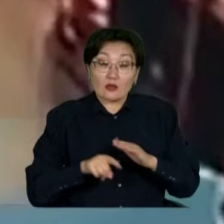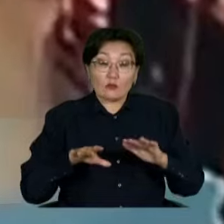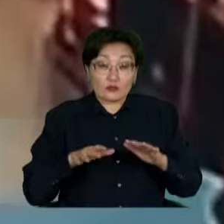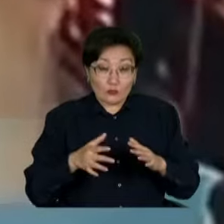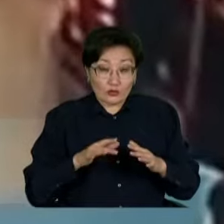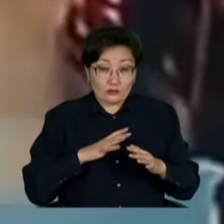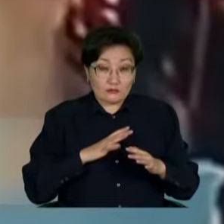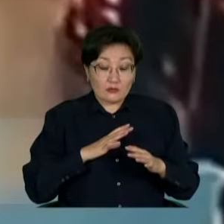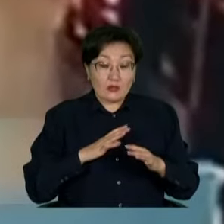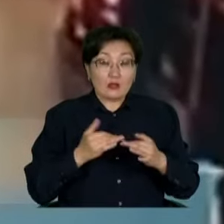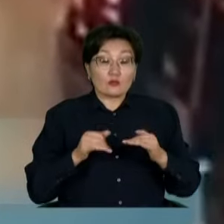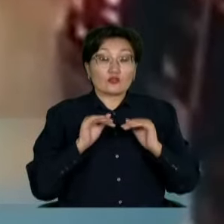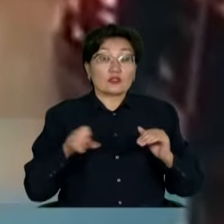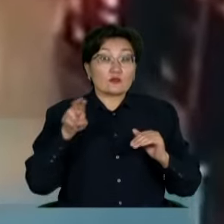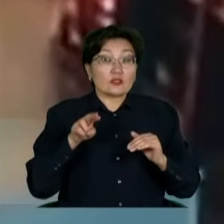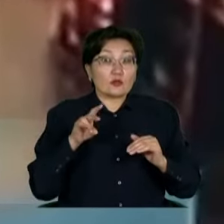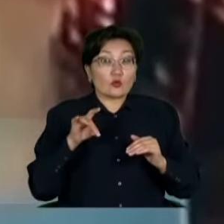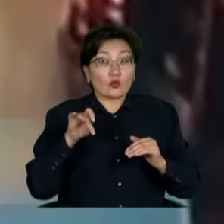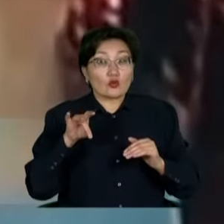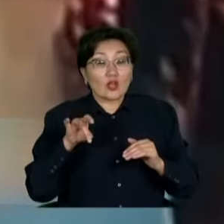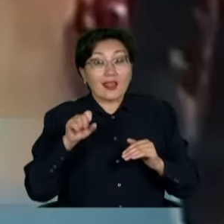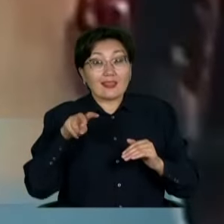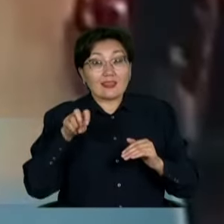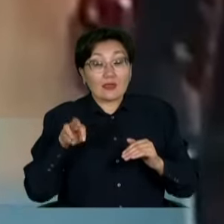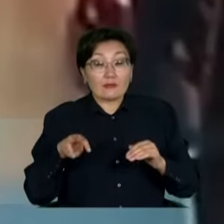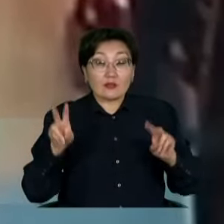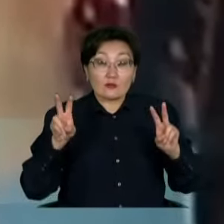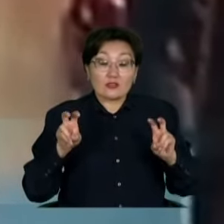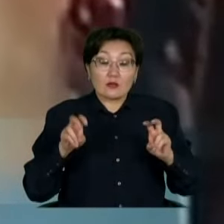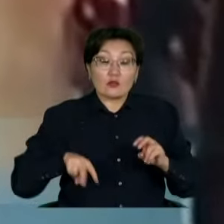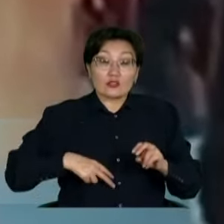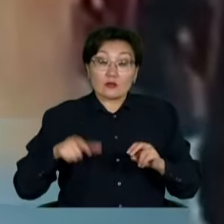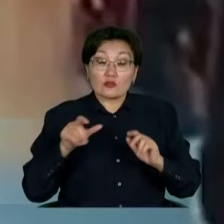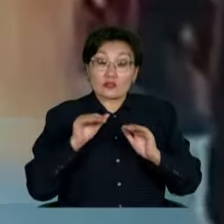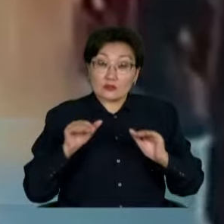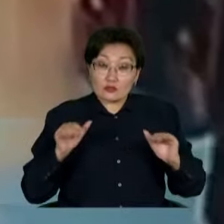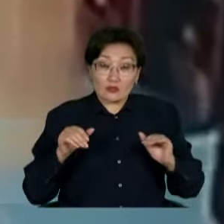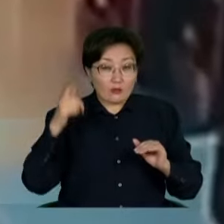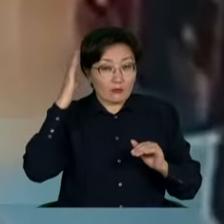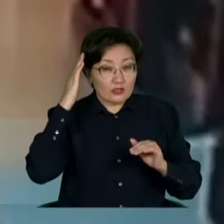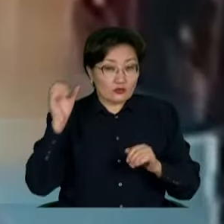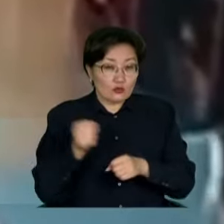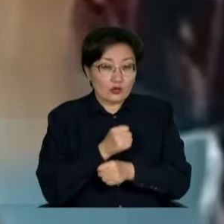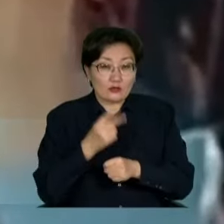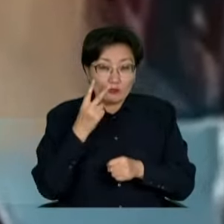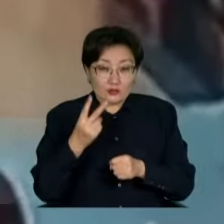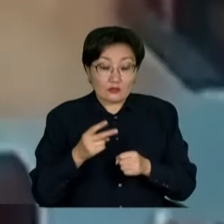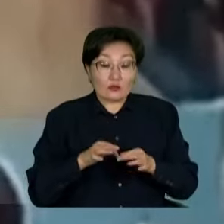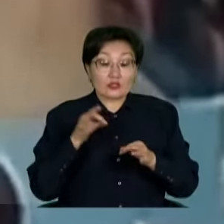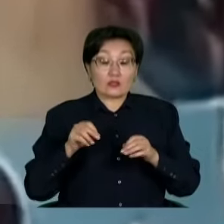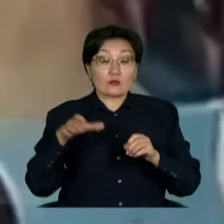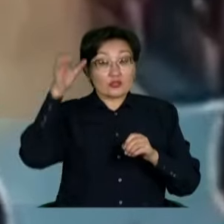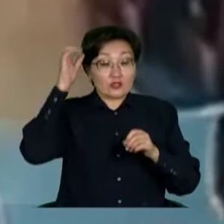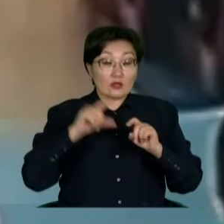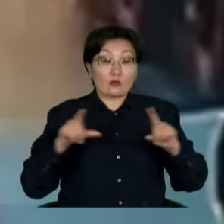мекемелерінің бірінде болған. Бөбек жай Нұр әлем деп аталады екен. Қазірде тәрбиешінің балалардың басынан ұрып жатқаны көрінеді. Облыстық білім